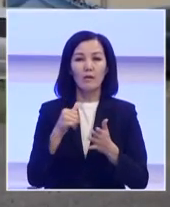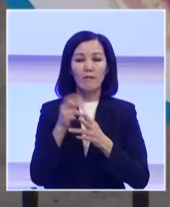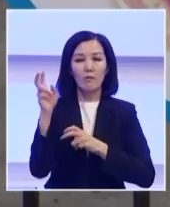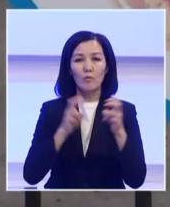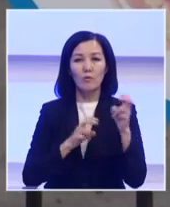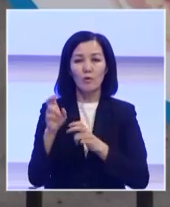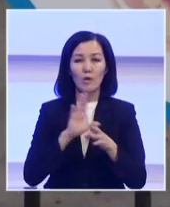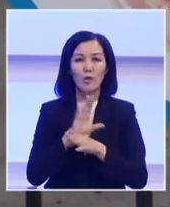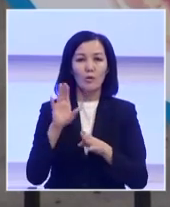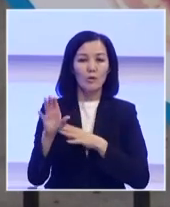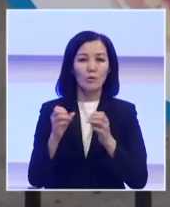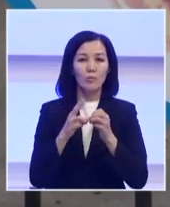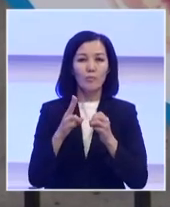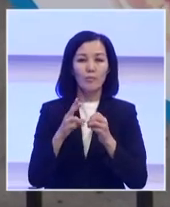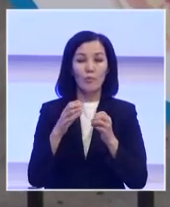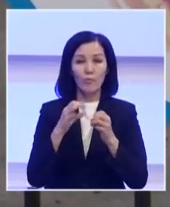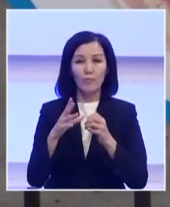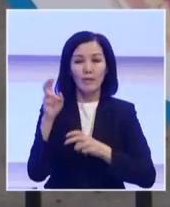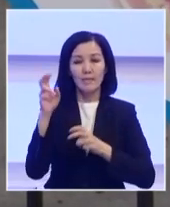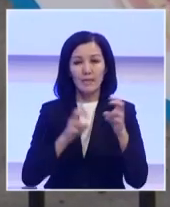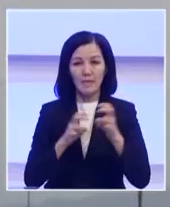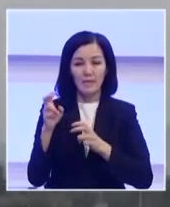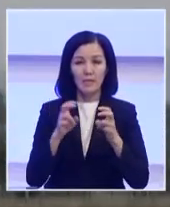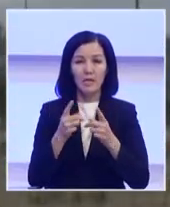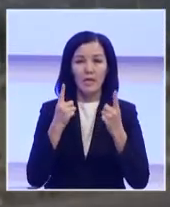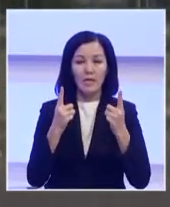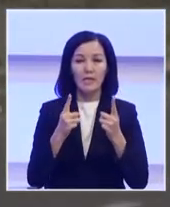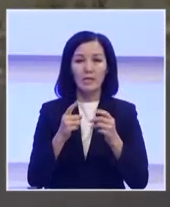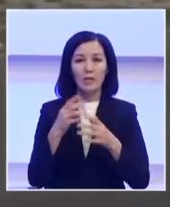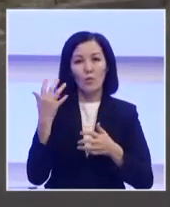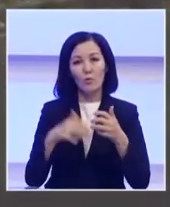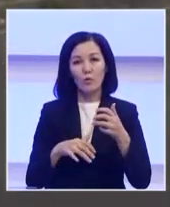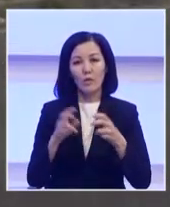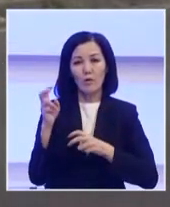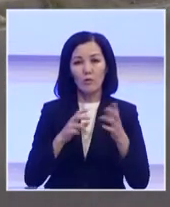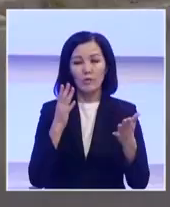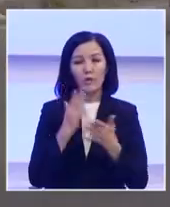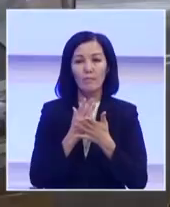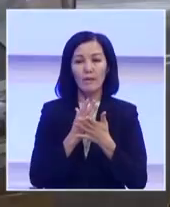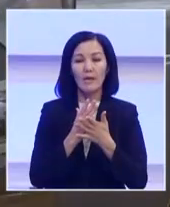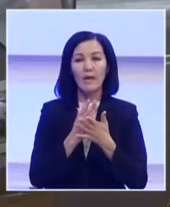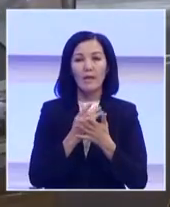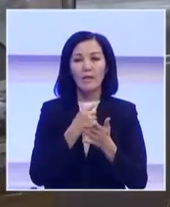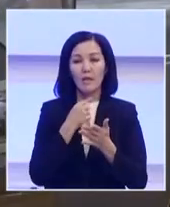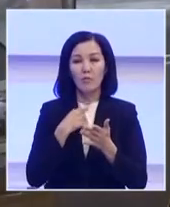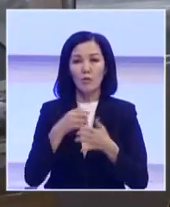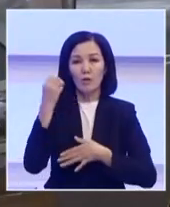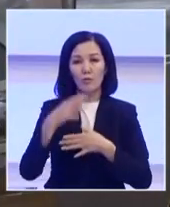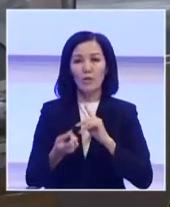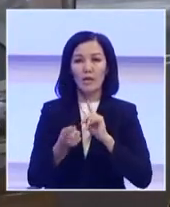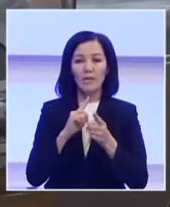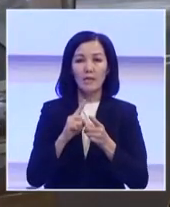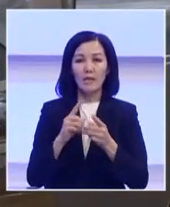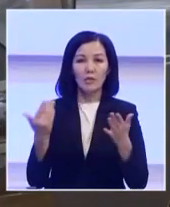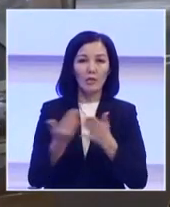өнеркәсіп өндірісі құрайды. 15 ірі және орта кәсіпорын жұмыс істейді. Қатарында қала өңір орталығына айналғаннан кейін қосылғандары да бар.